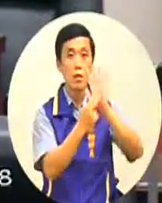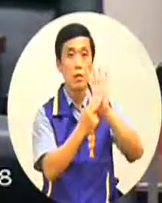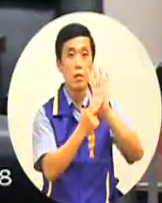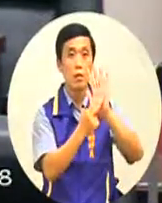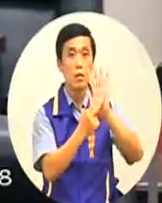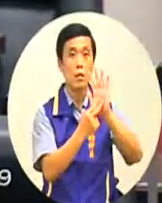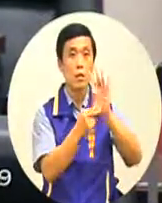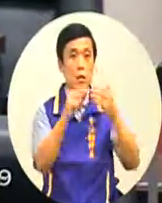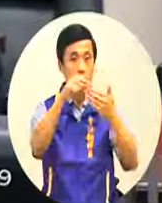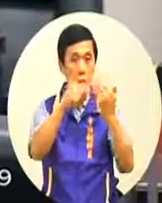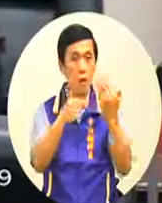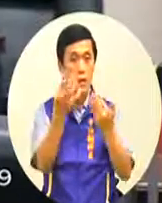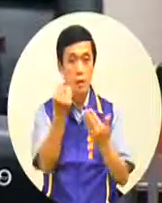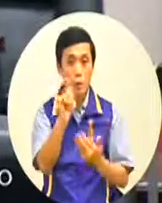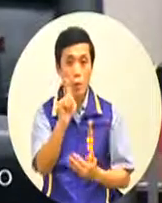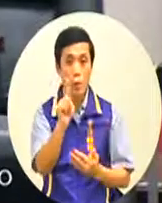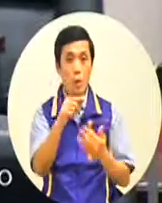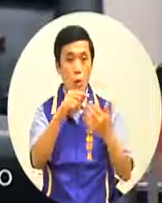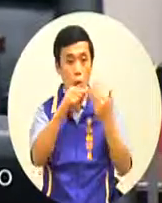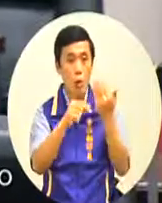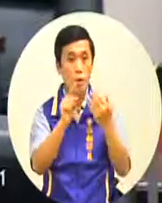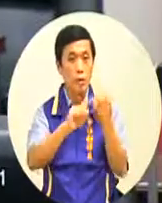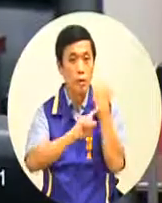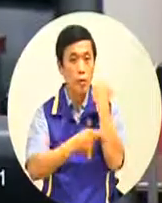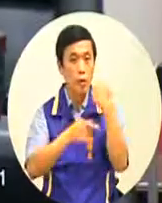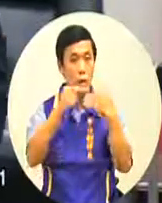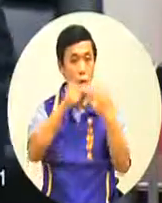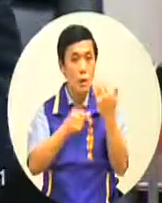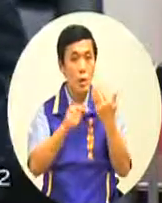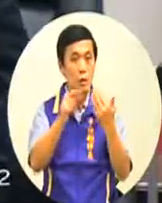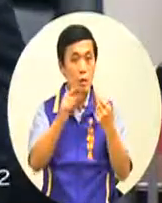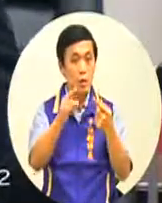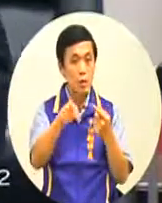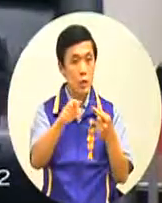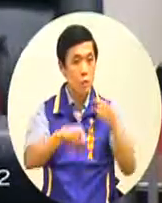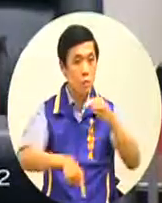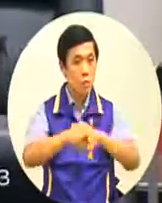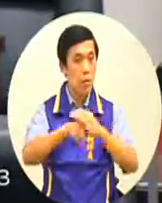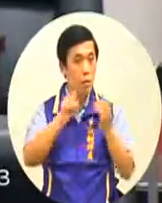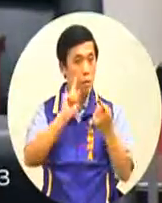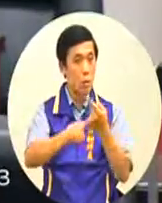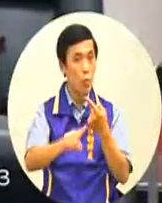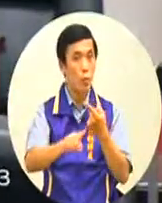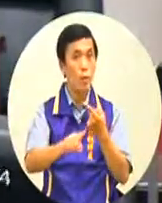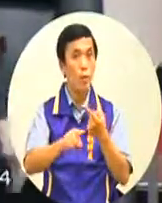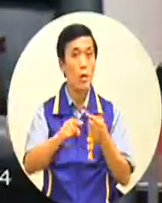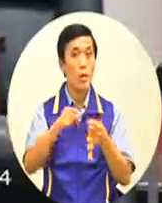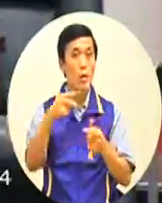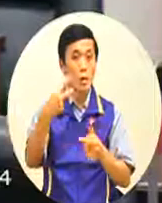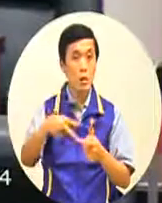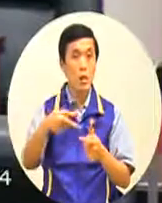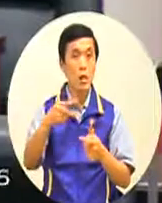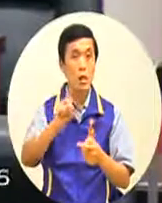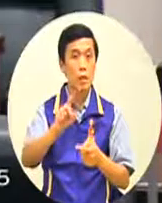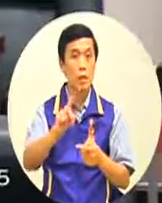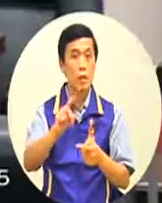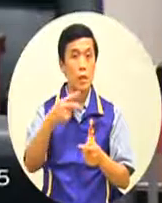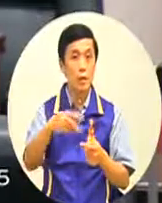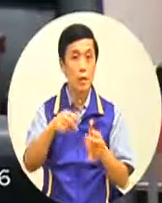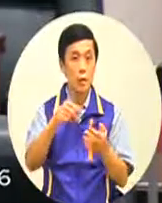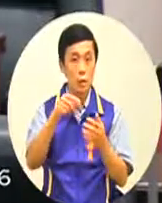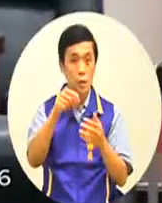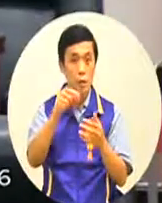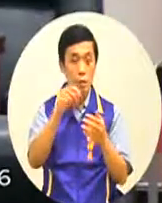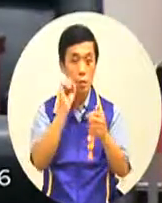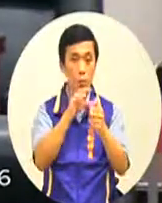哦第几条诶法令唔对，你即马搁内底搁甲经第几条唔对诶